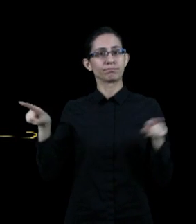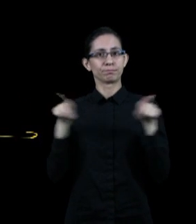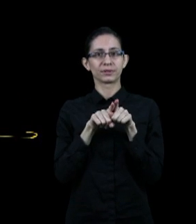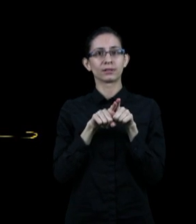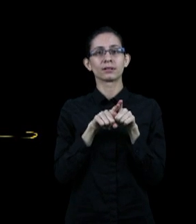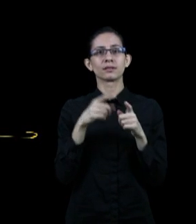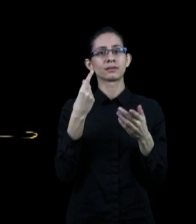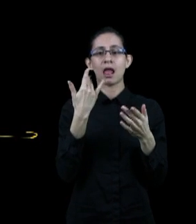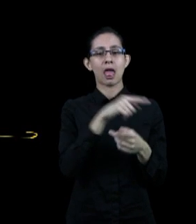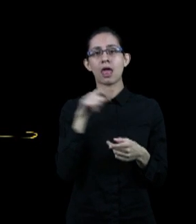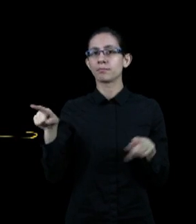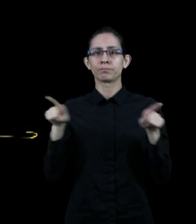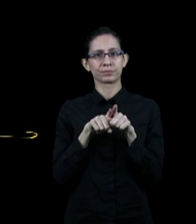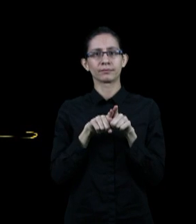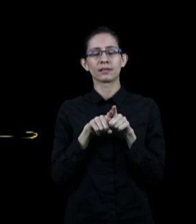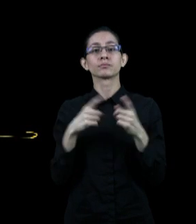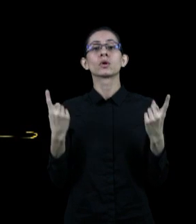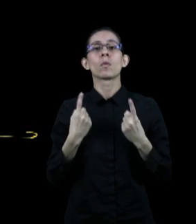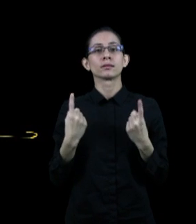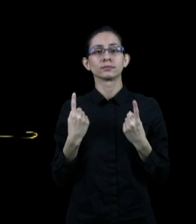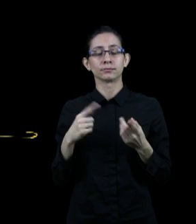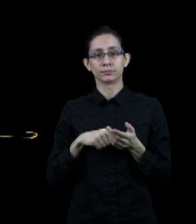drugiej rośliny. W tej sytuacji